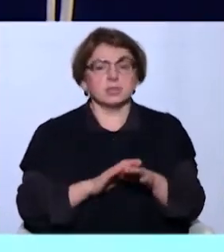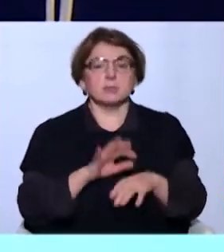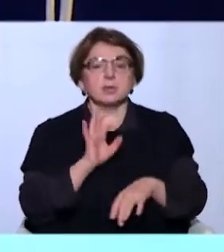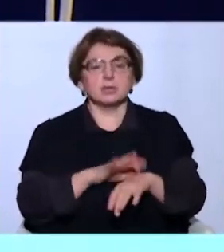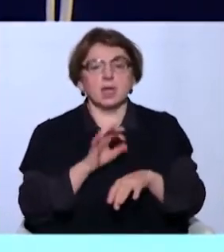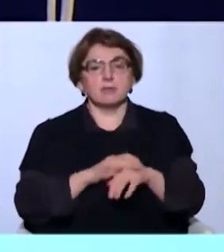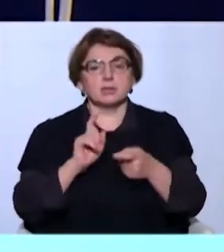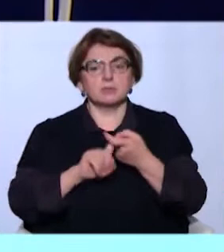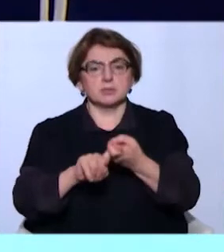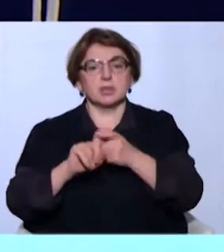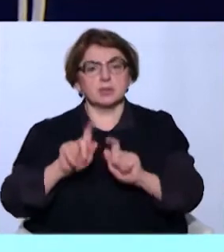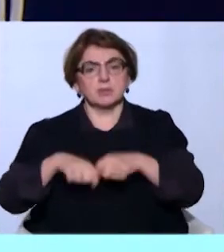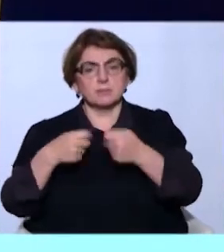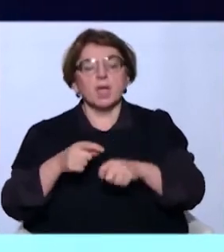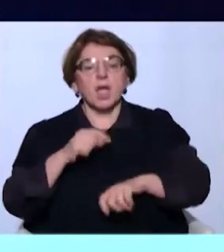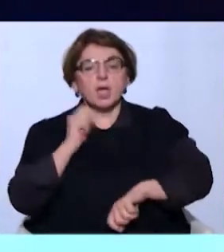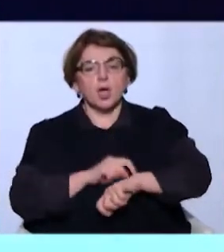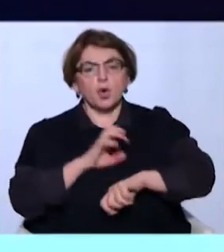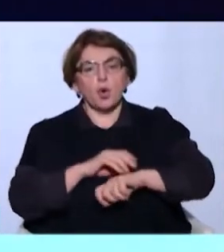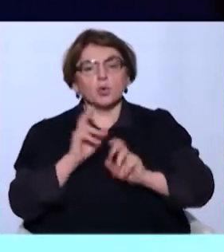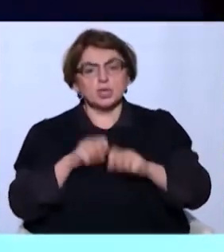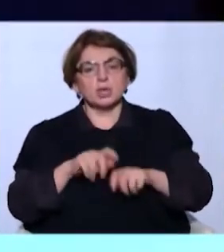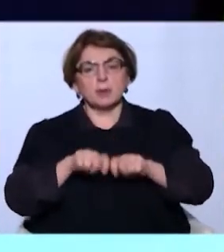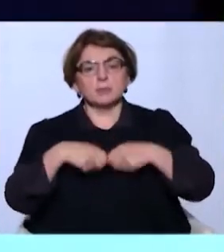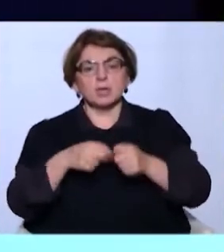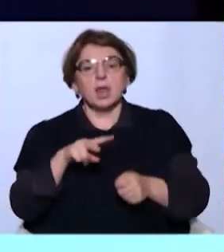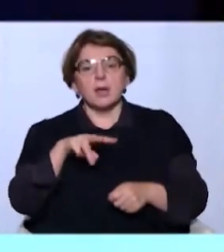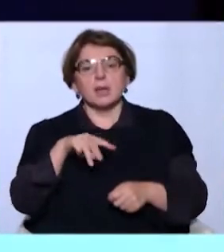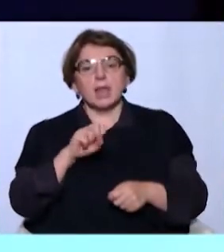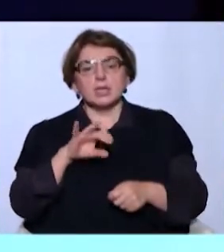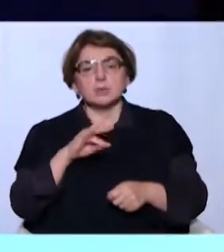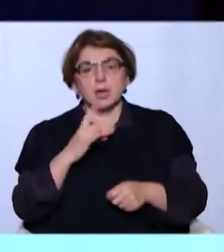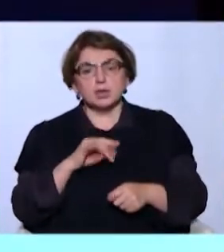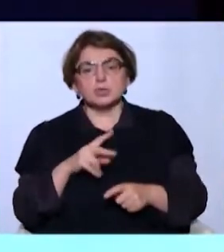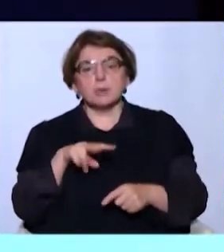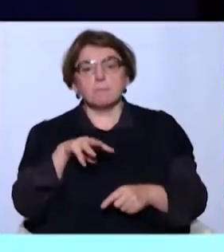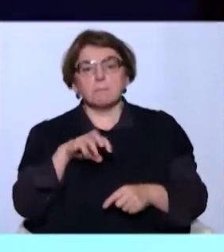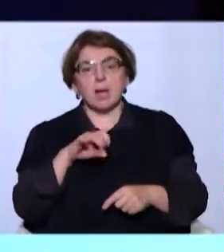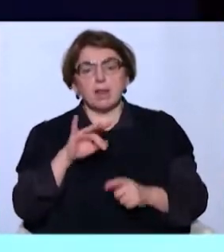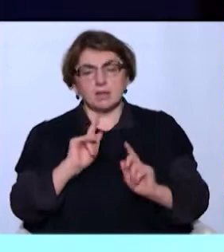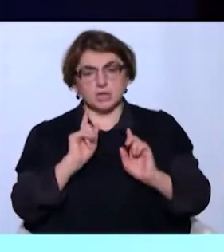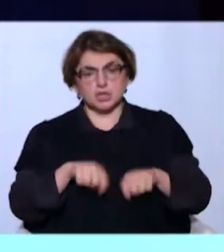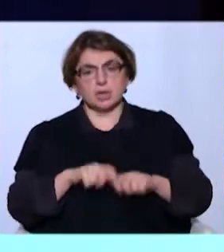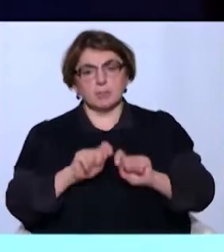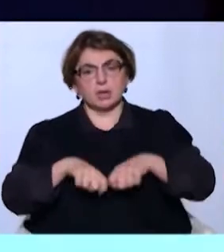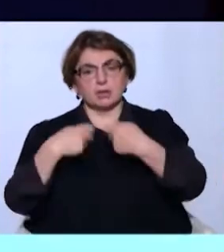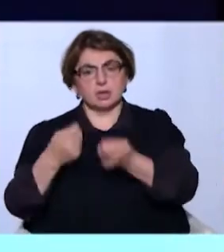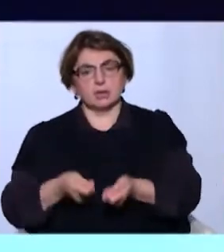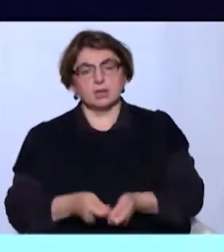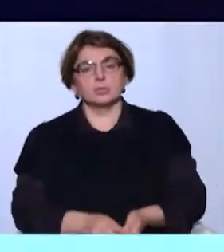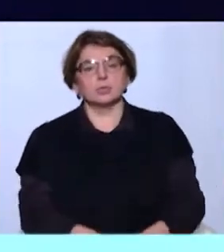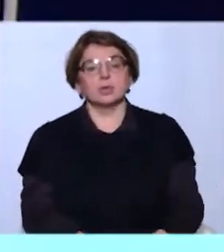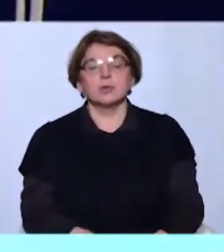გადამტანია. ყოღოებს გადააქვს ლეიშმანიოზი, ასევე გადააქვს მალარია. Ახლა განვიხილოთ